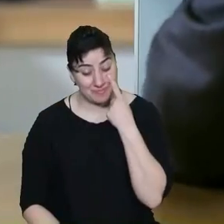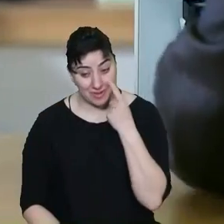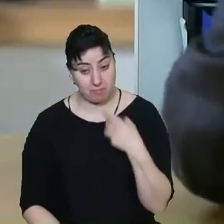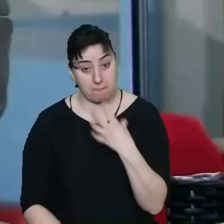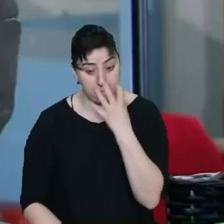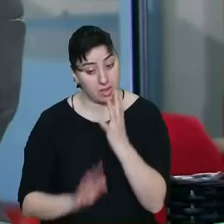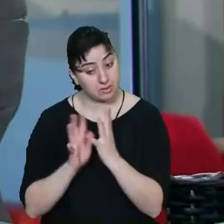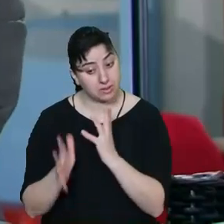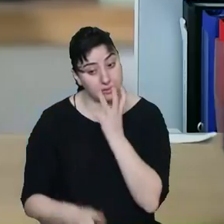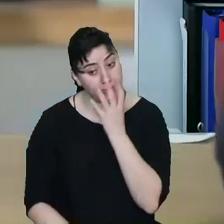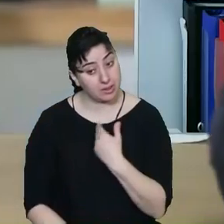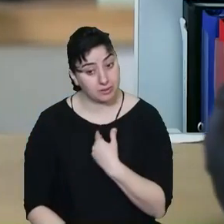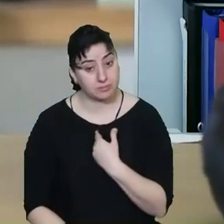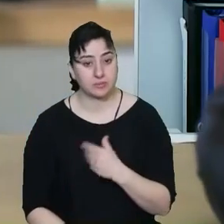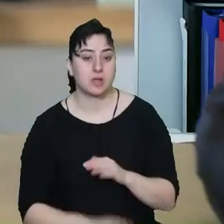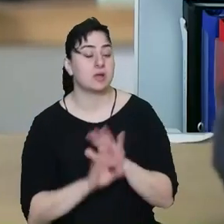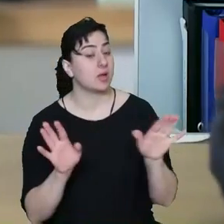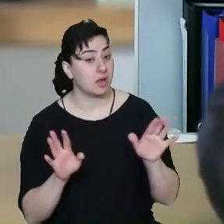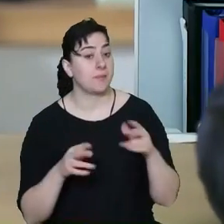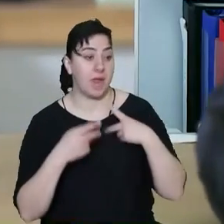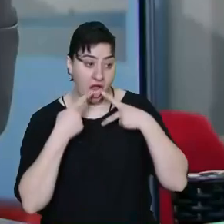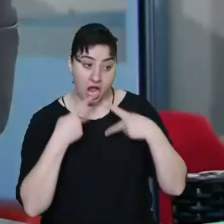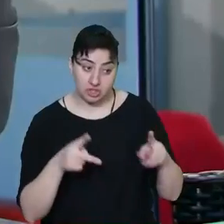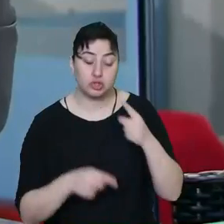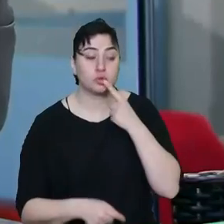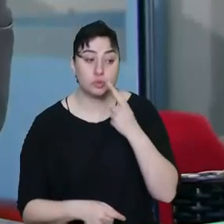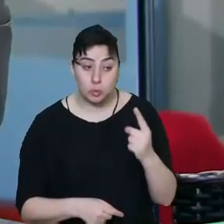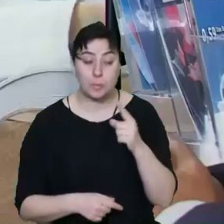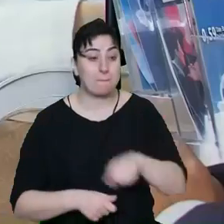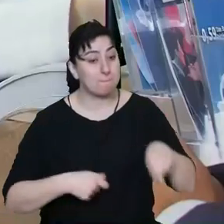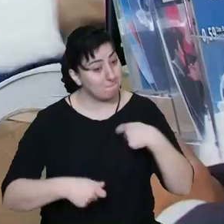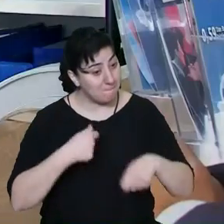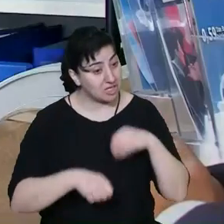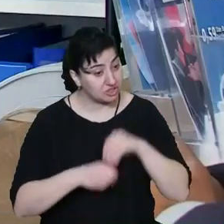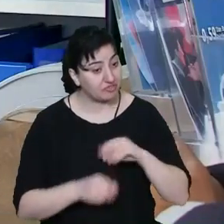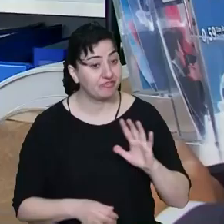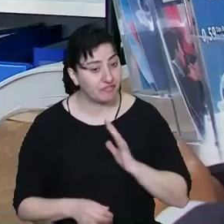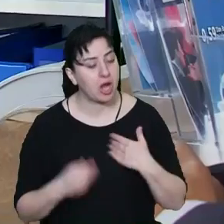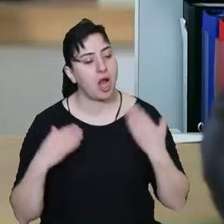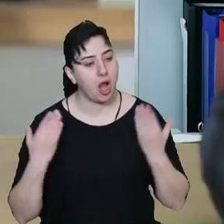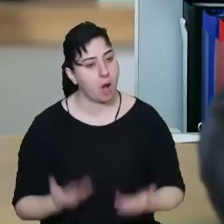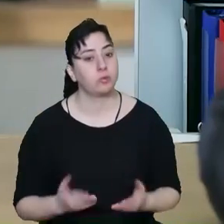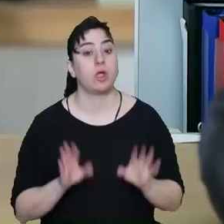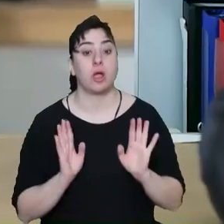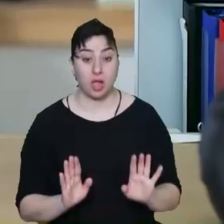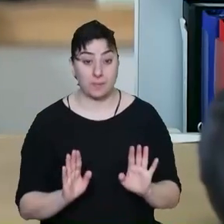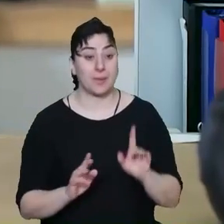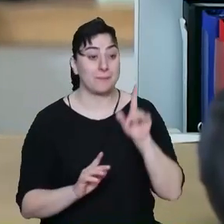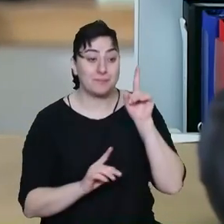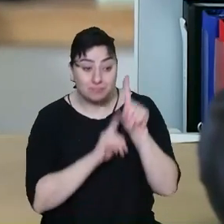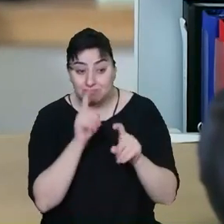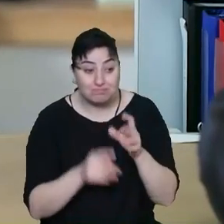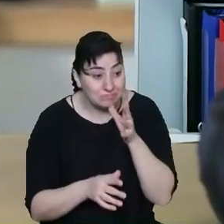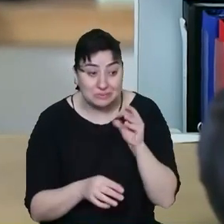kadar bekledim, sıramı yakma beni. Bak. Açık net konuşuyorum. Banka işleminiz varsa yapayım. Ama